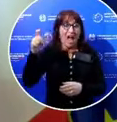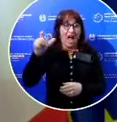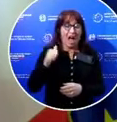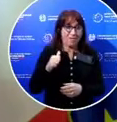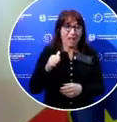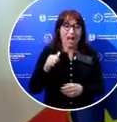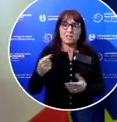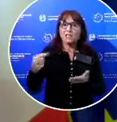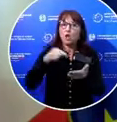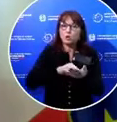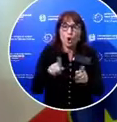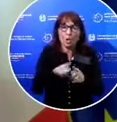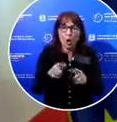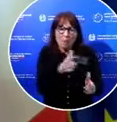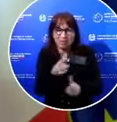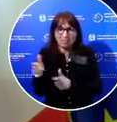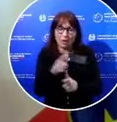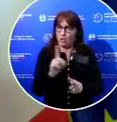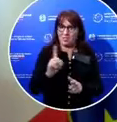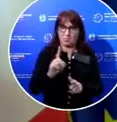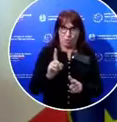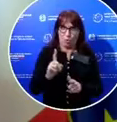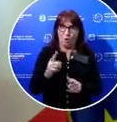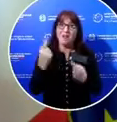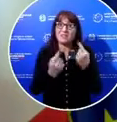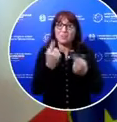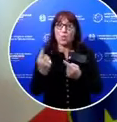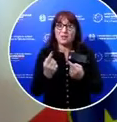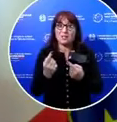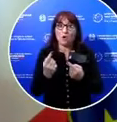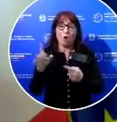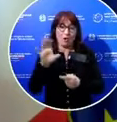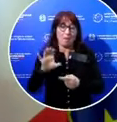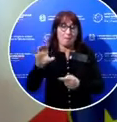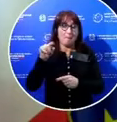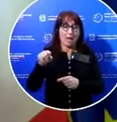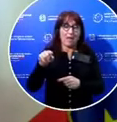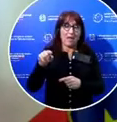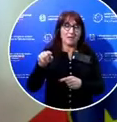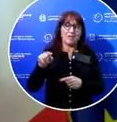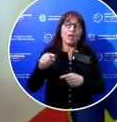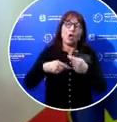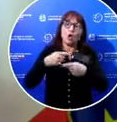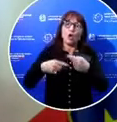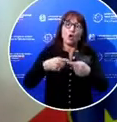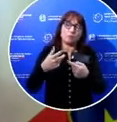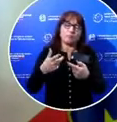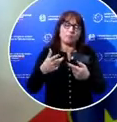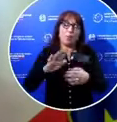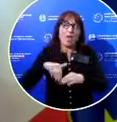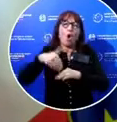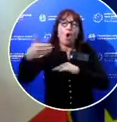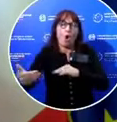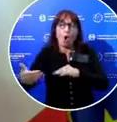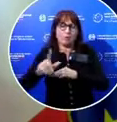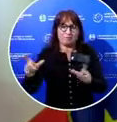essere un santuario per il terrorismo, che la situazione nel Paese non abbia effetti destabilizzanti nella regione e oltre.